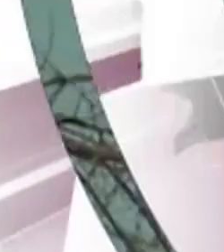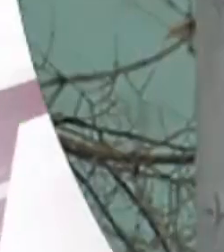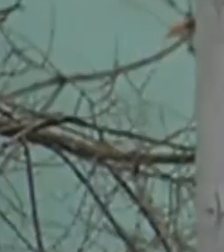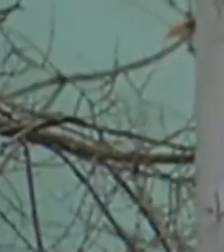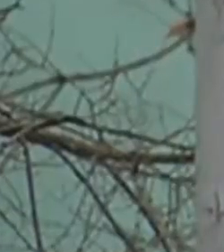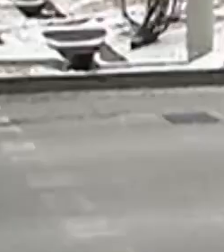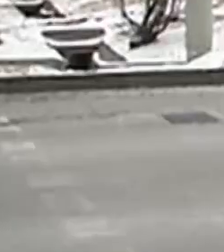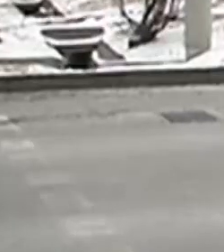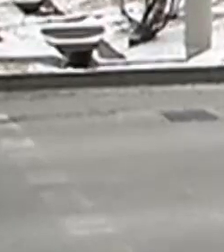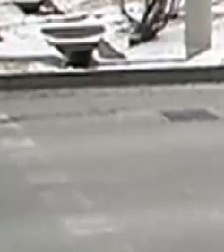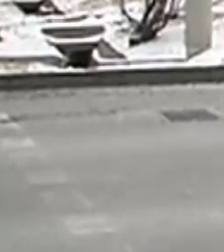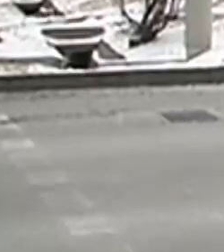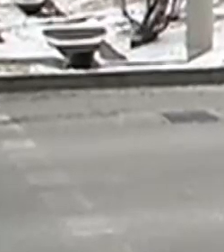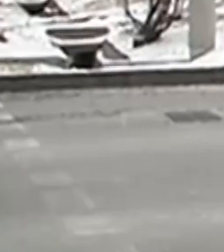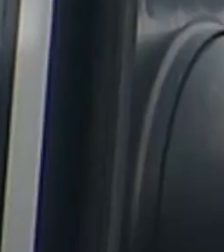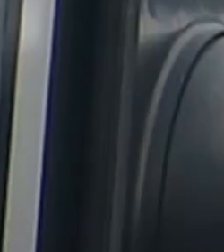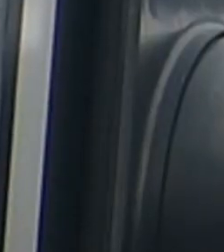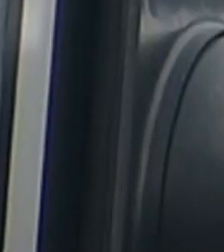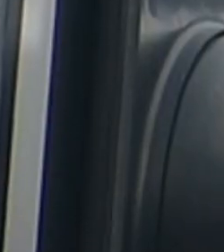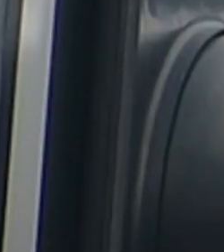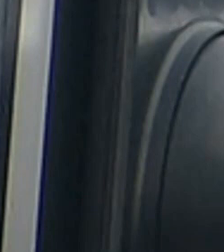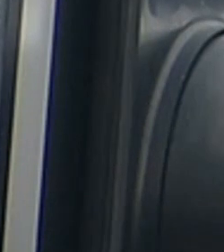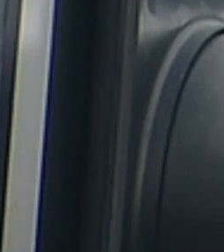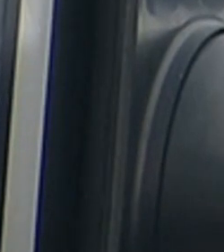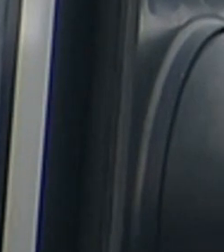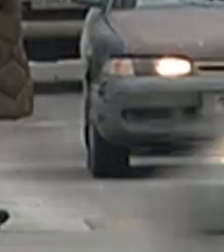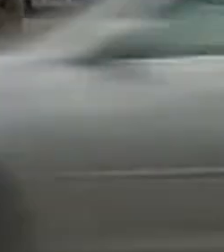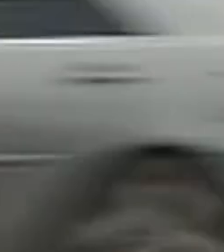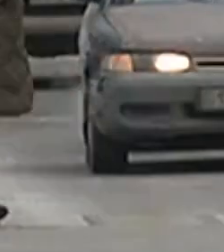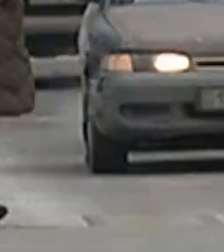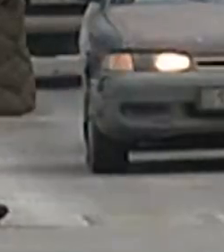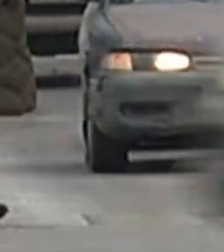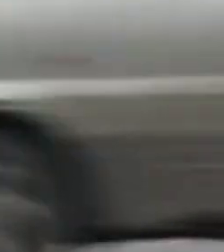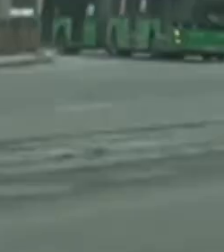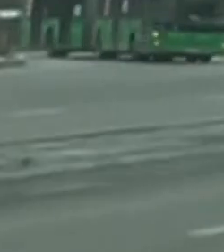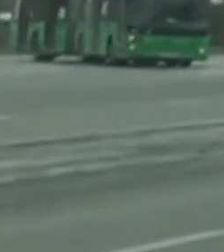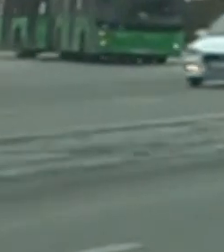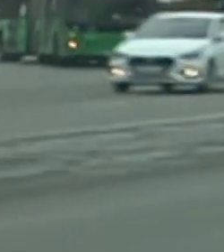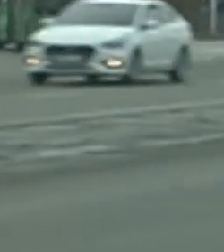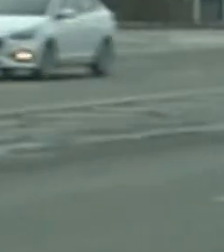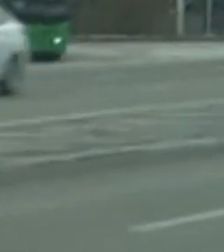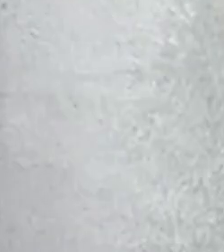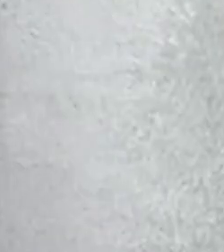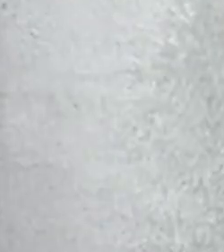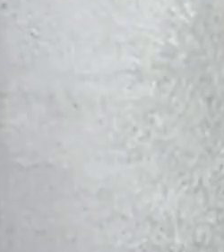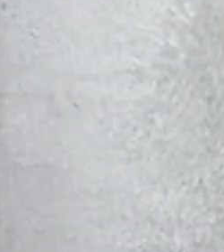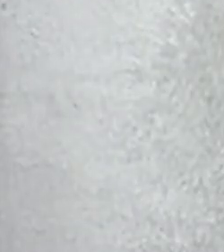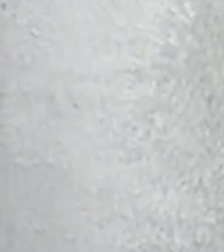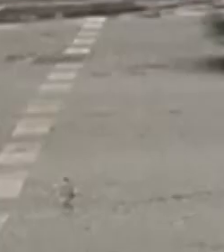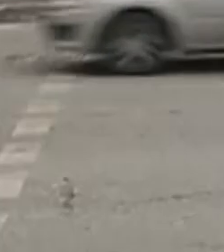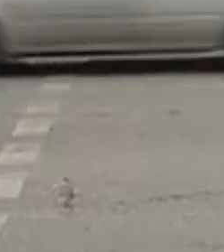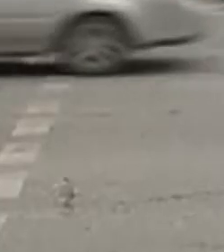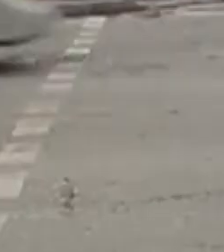необоснованные штрафы и погрешности в работе камер сергей куда обращаться и как оспорить не справедливый